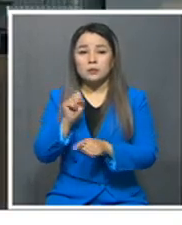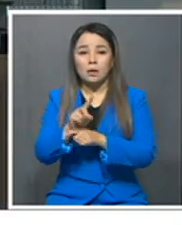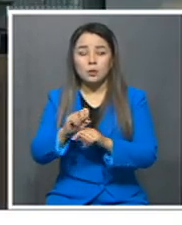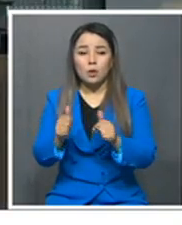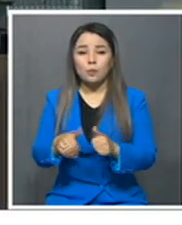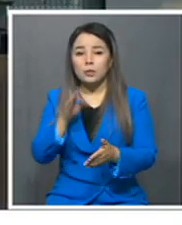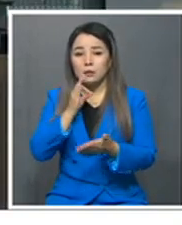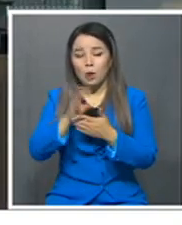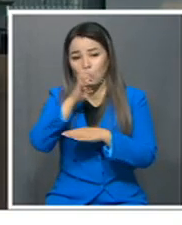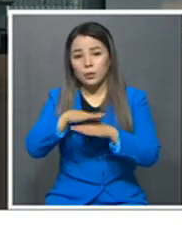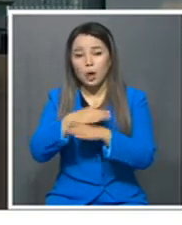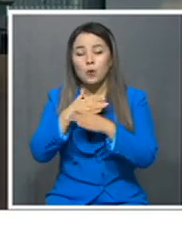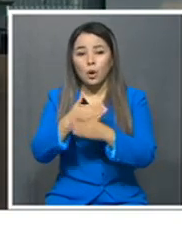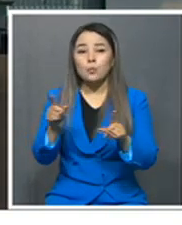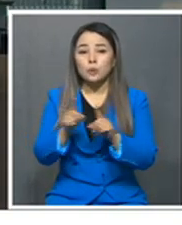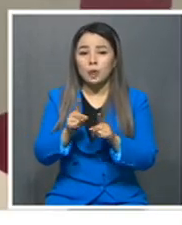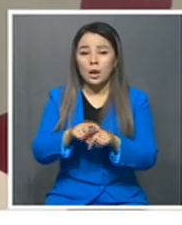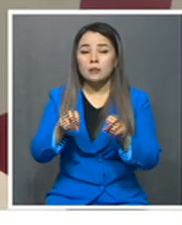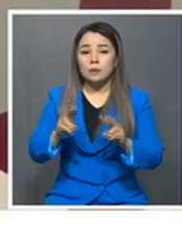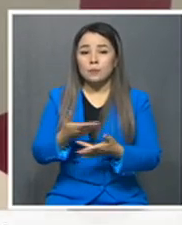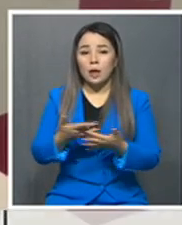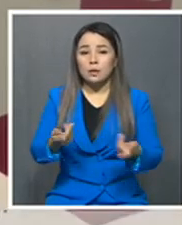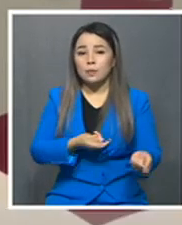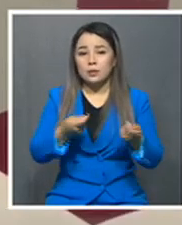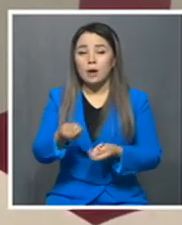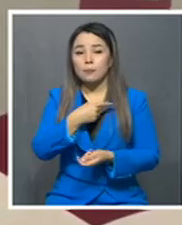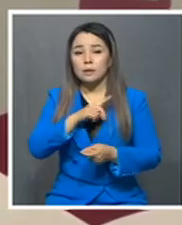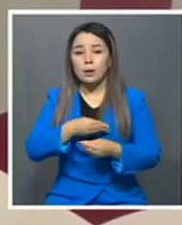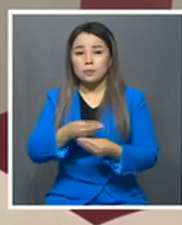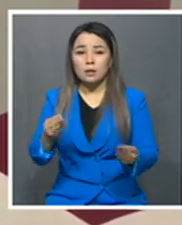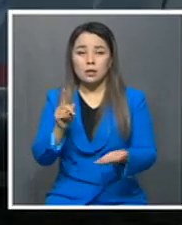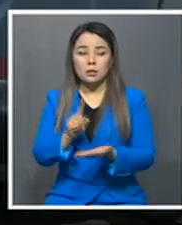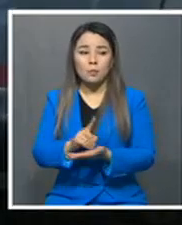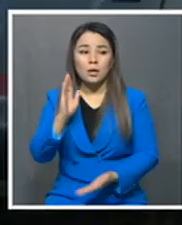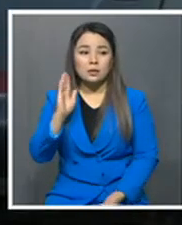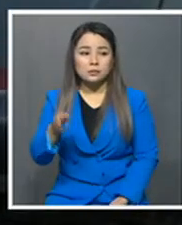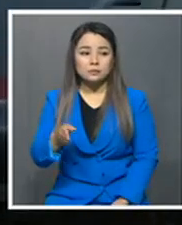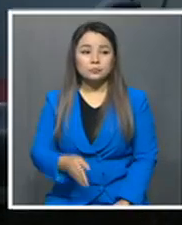ұйымдастырылды. Гуманитарлық көмекпен келген заттары медициналық мекемелерге таратылады.